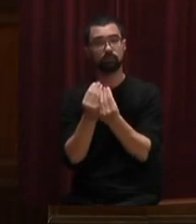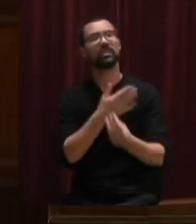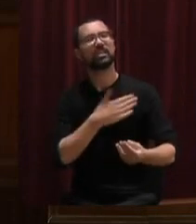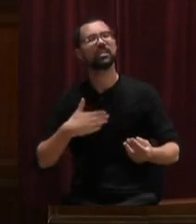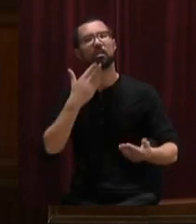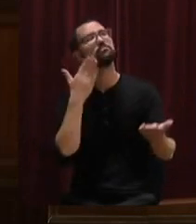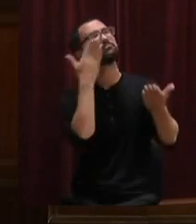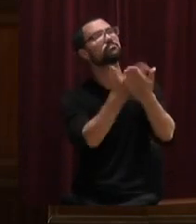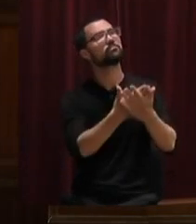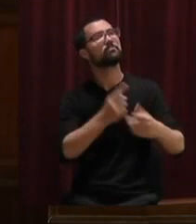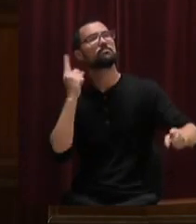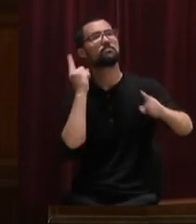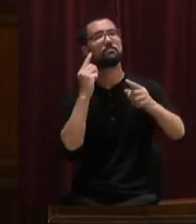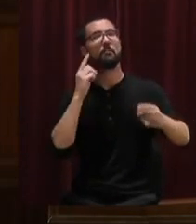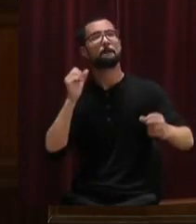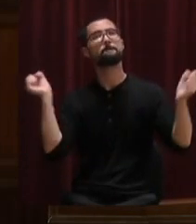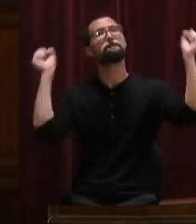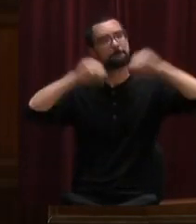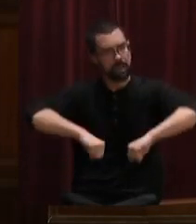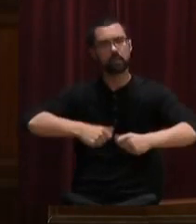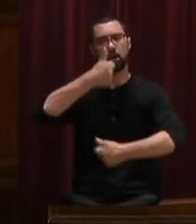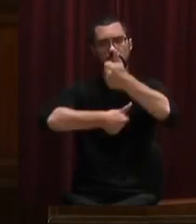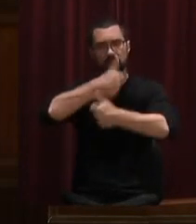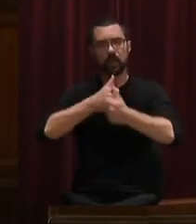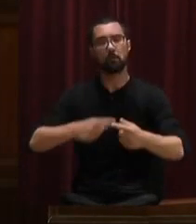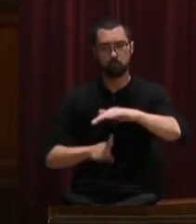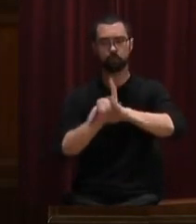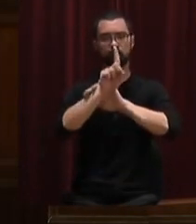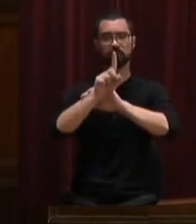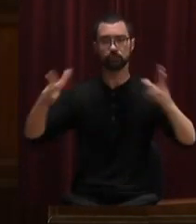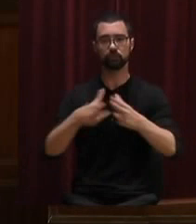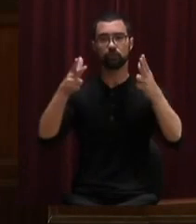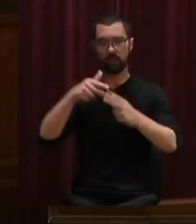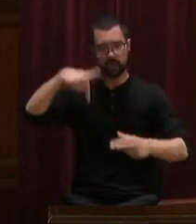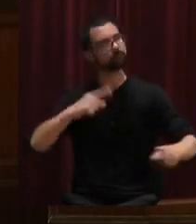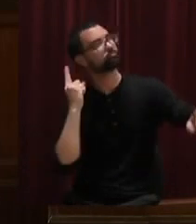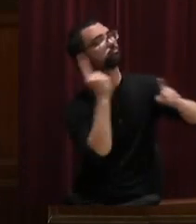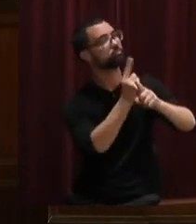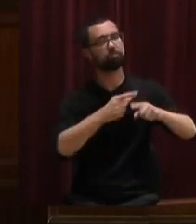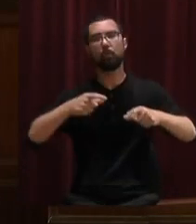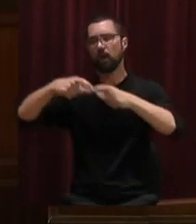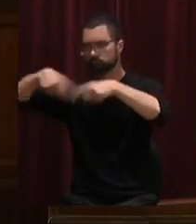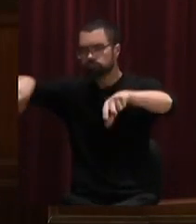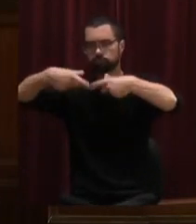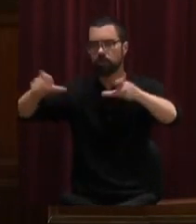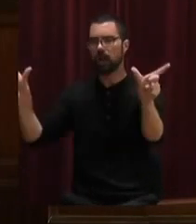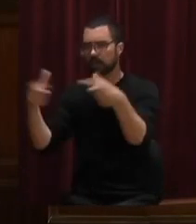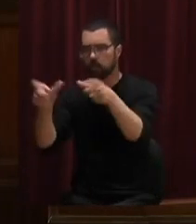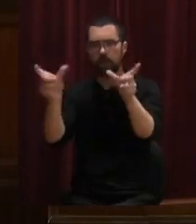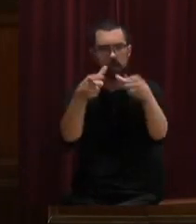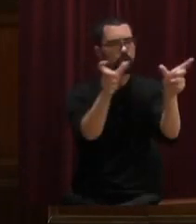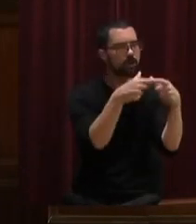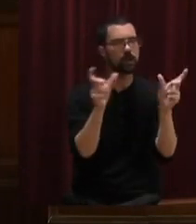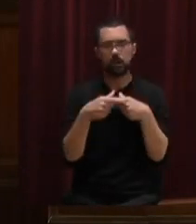la Competitivitat, l'Ocupació de Qualitat i el Progrés Social. Obrirem totes les taules de negociació ampliades per